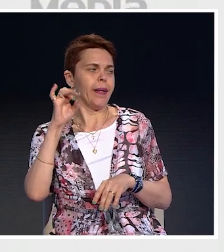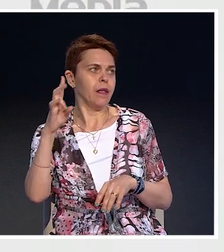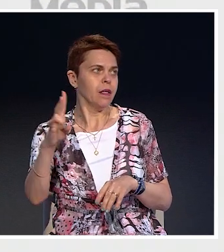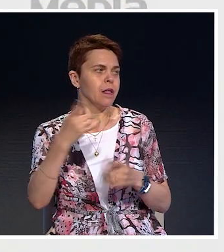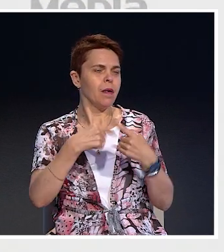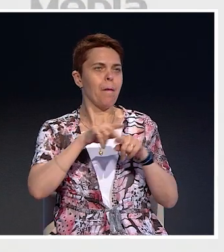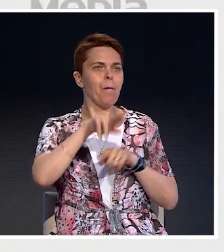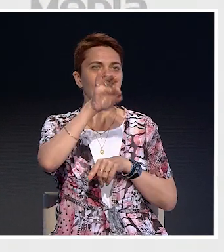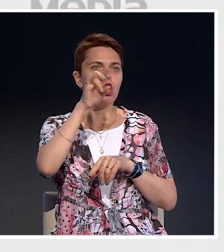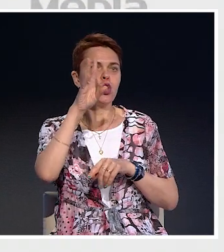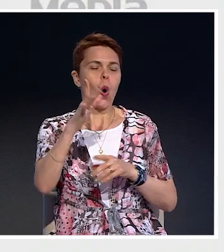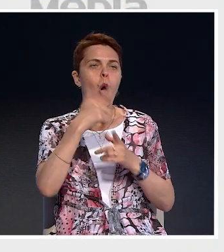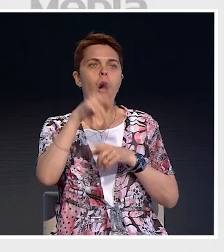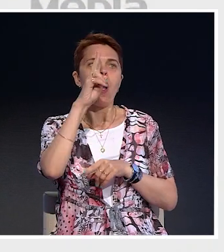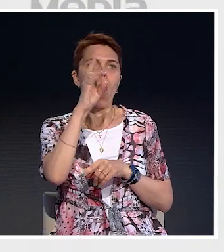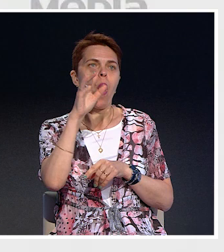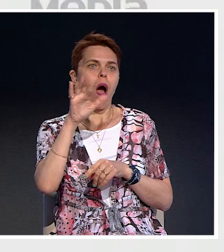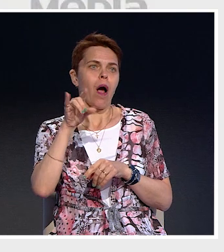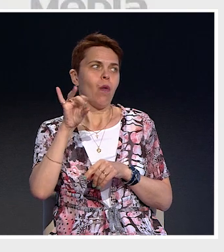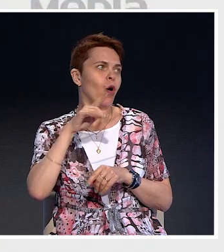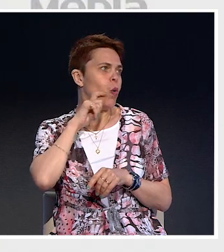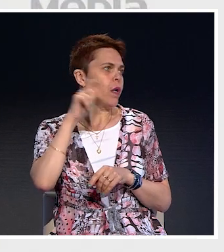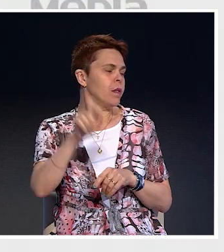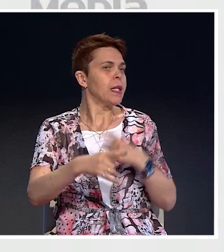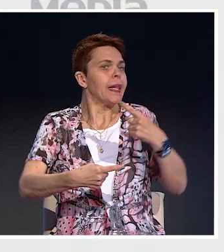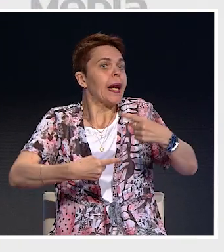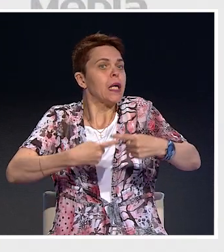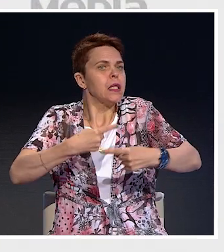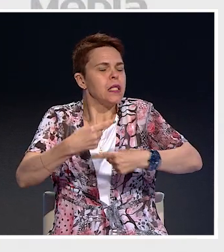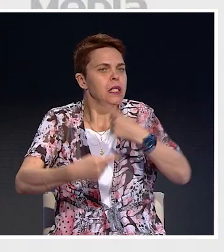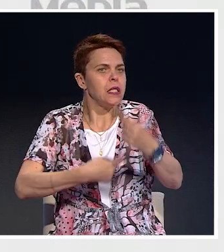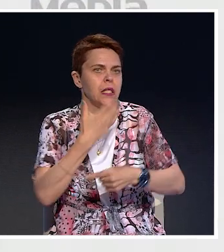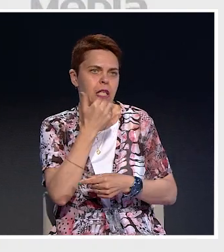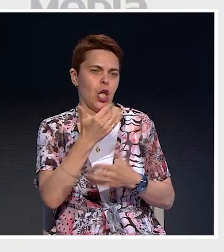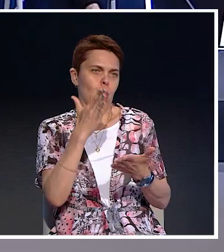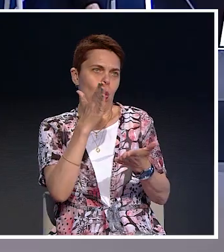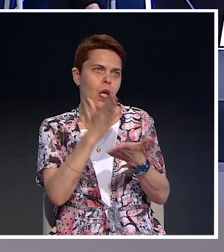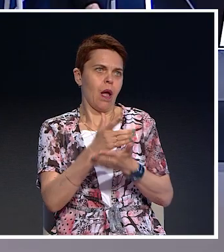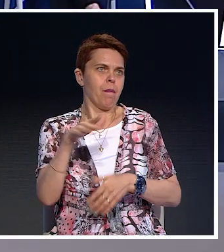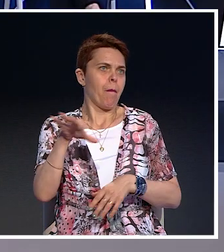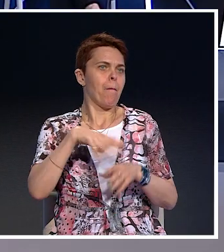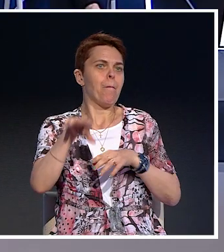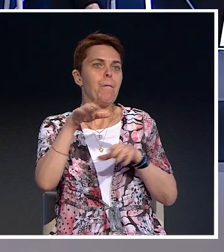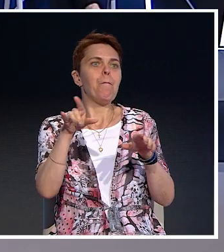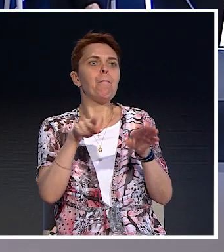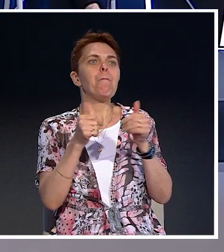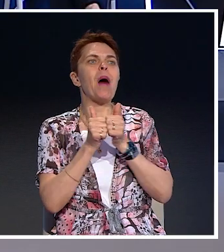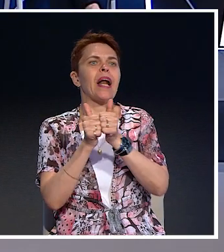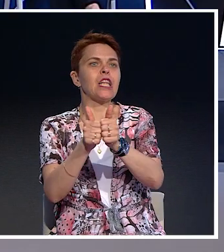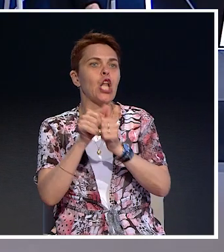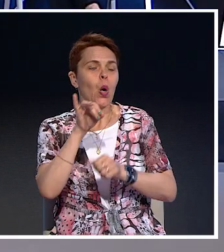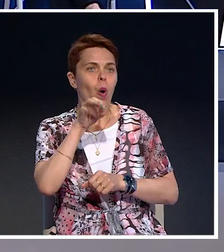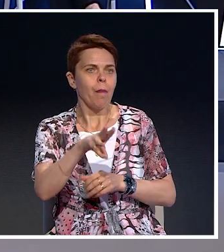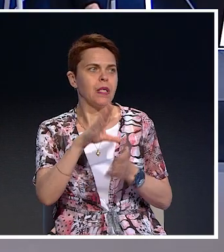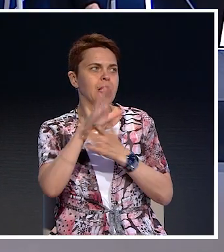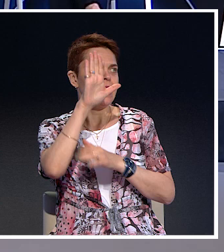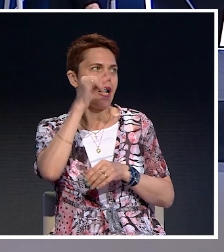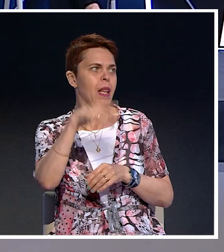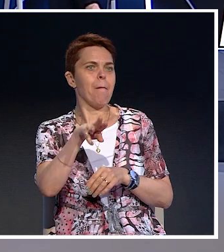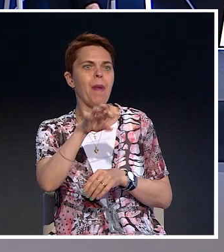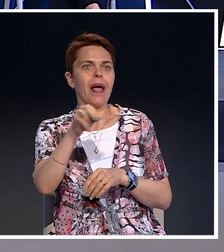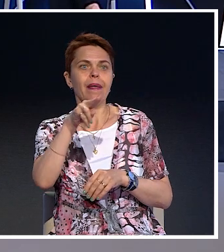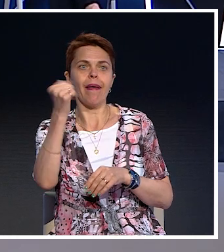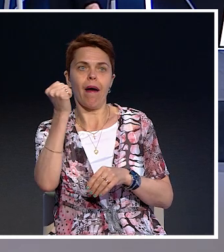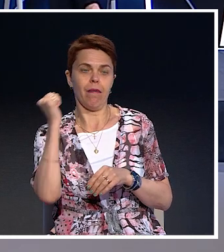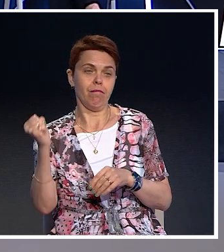Олени Пінчук і Coca-Cola Україна. А традиційно інформаційним партнером Українського жіночого конгресу виступає Starlight